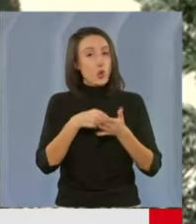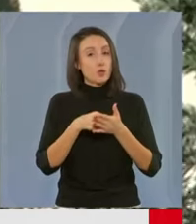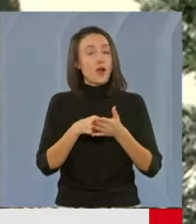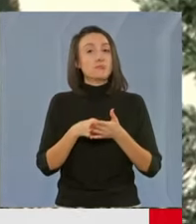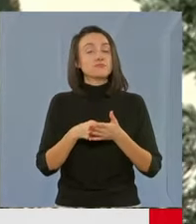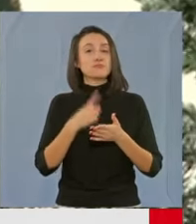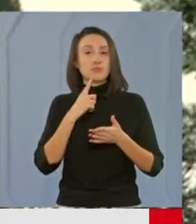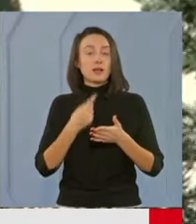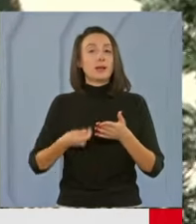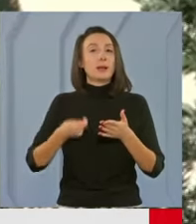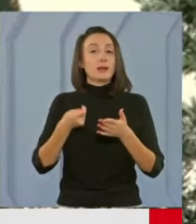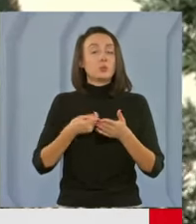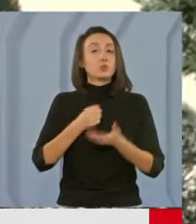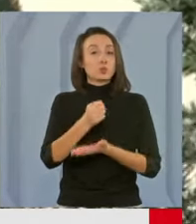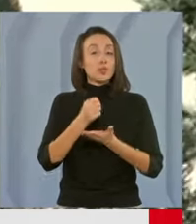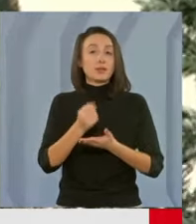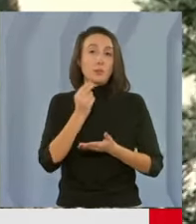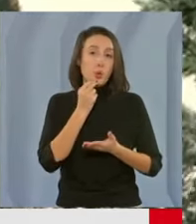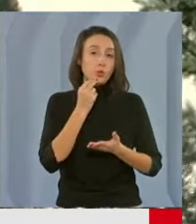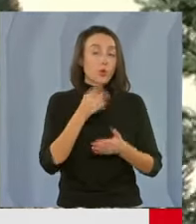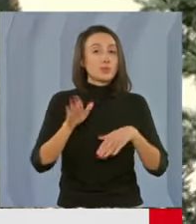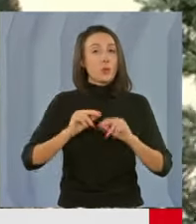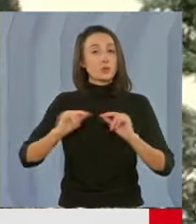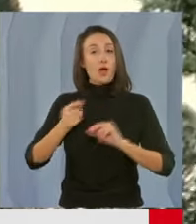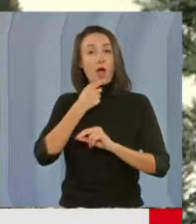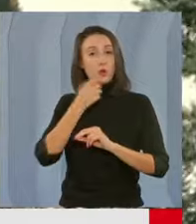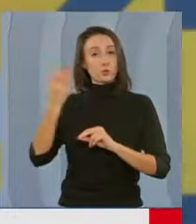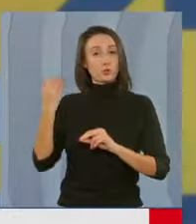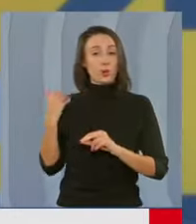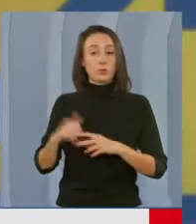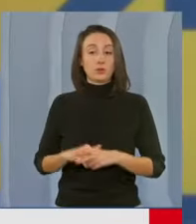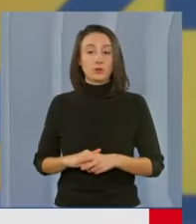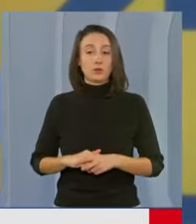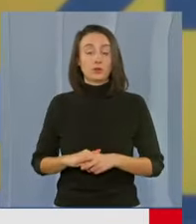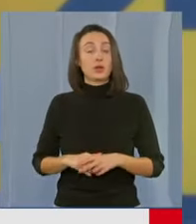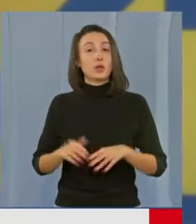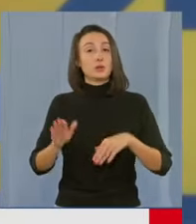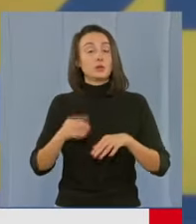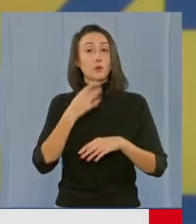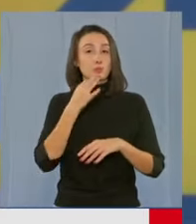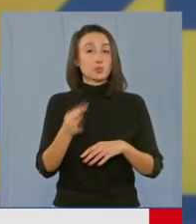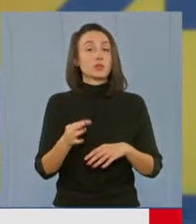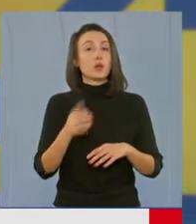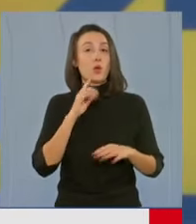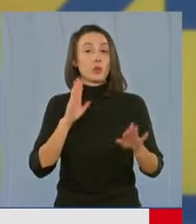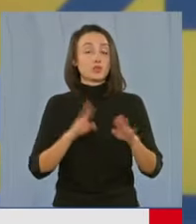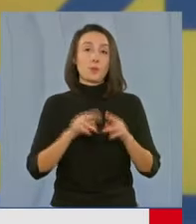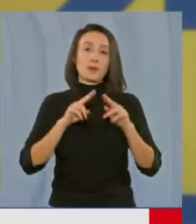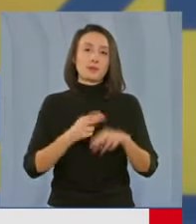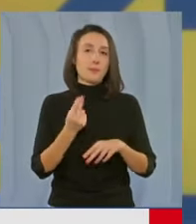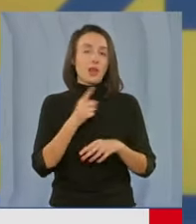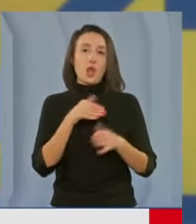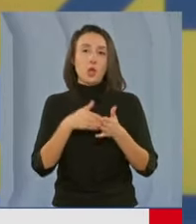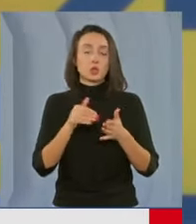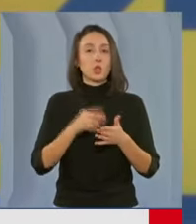la bugetul de protocol al Ministerului Educației pe anul trecut. Ministrul Ligia Deca le-ar fi transmis colegilor că au mai rămas bani